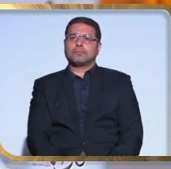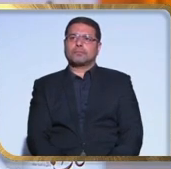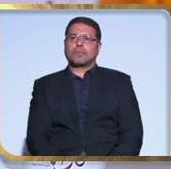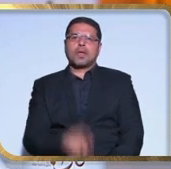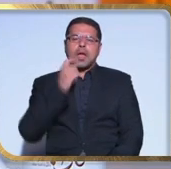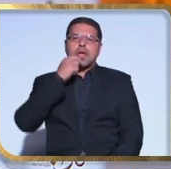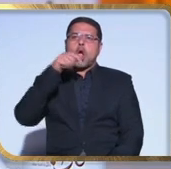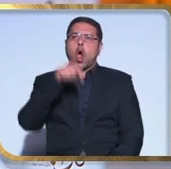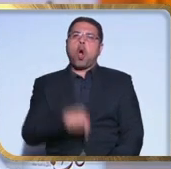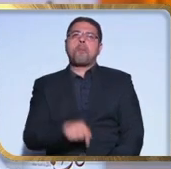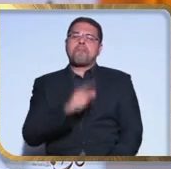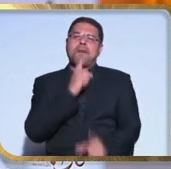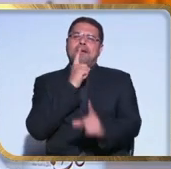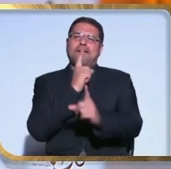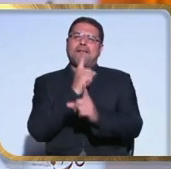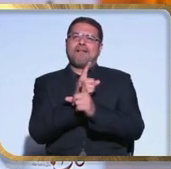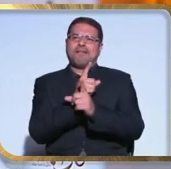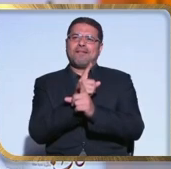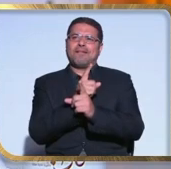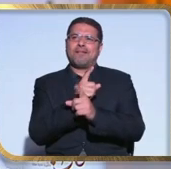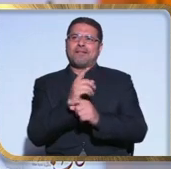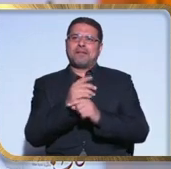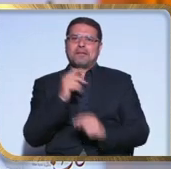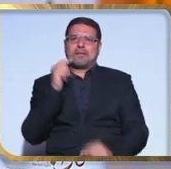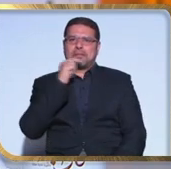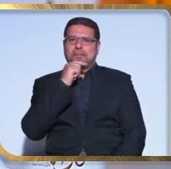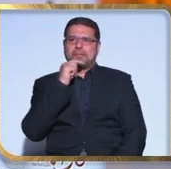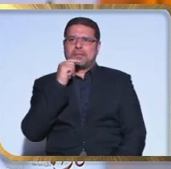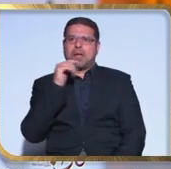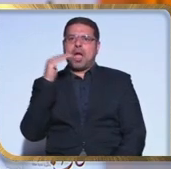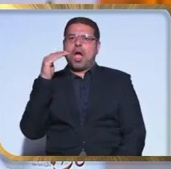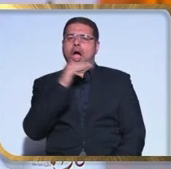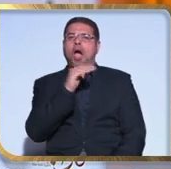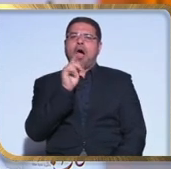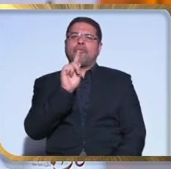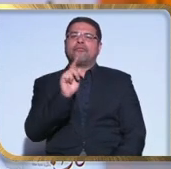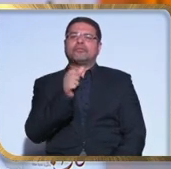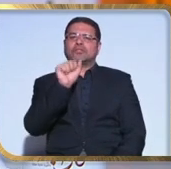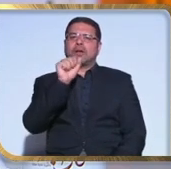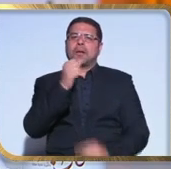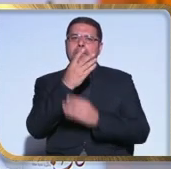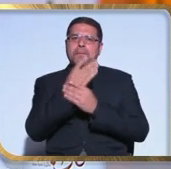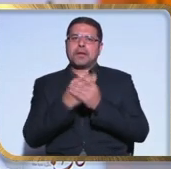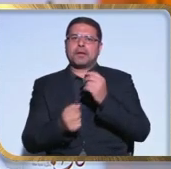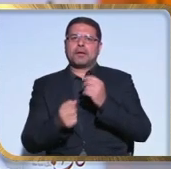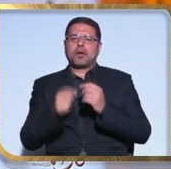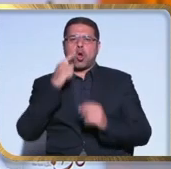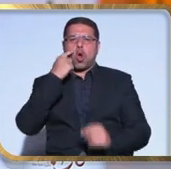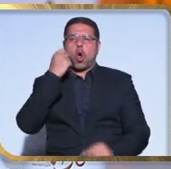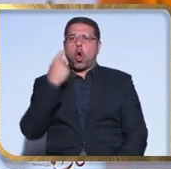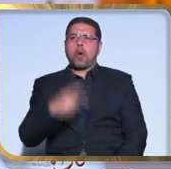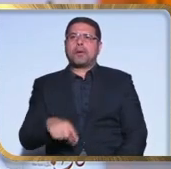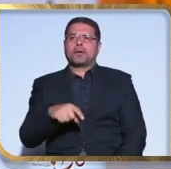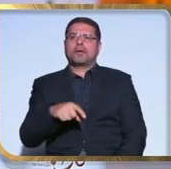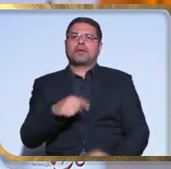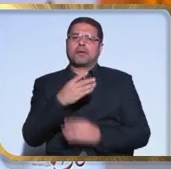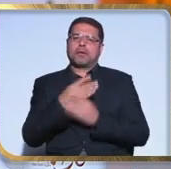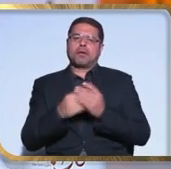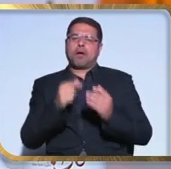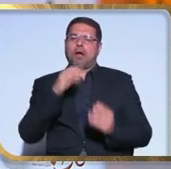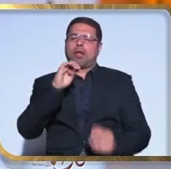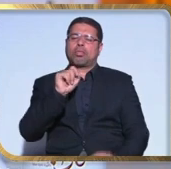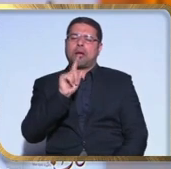اليوم هو لقائنا بالسيده العظيمه السيده حفصه بنت امير المؤمنين سيدنا عمر بن